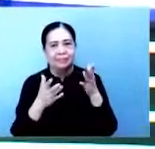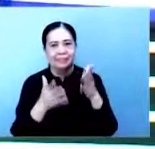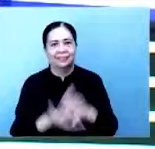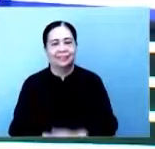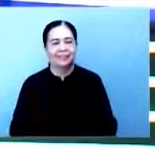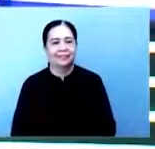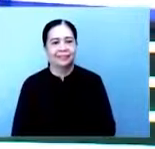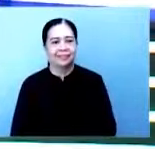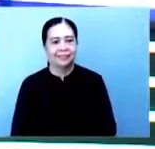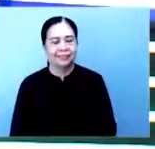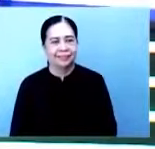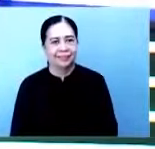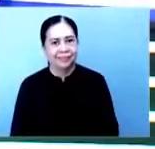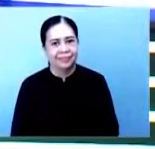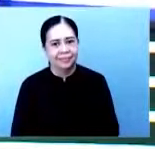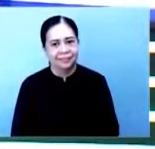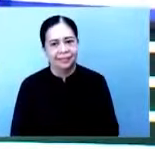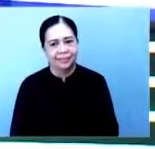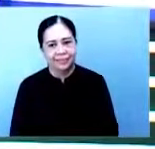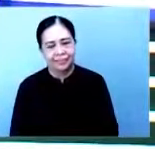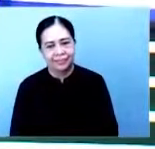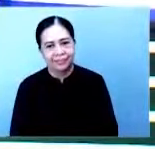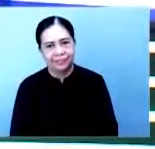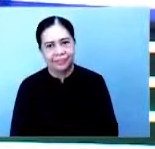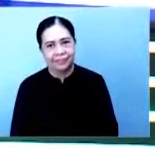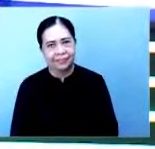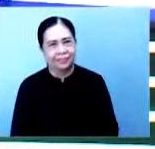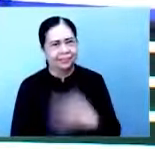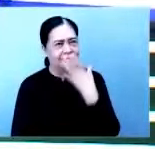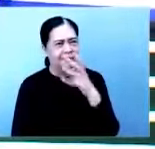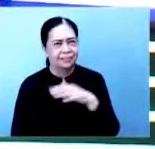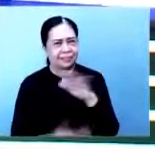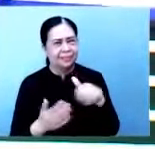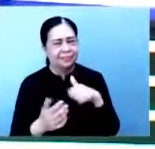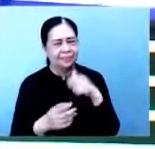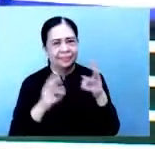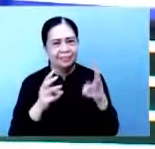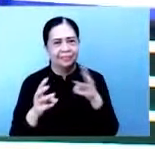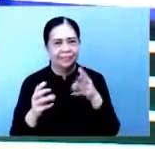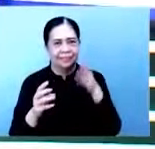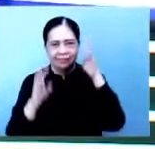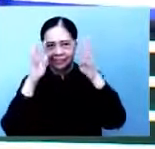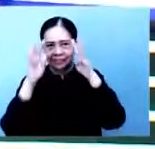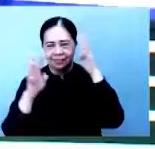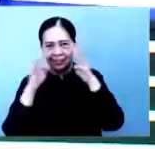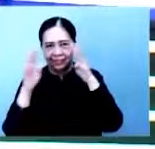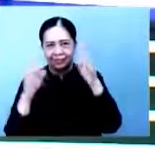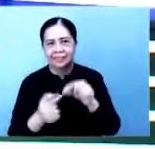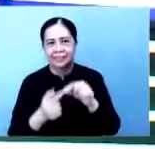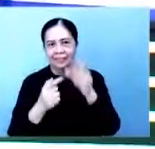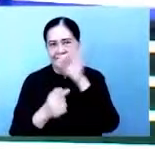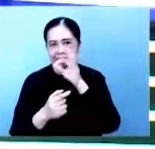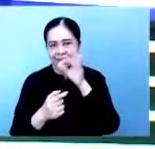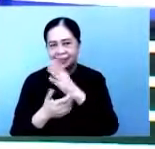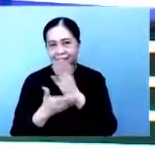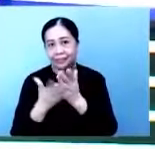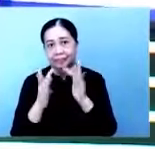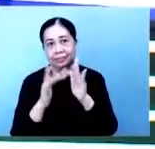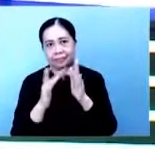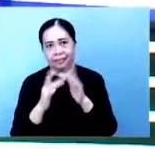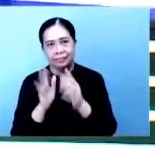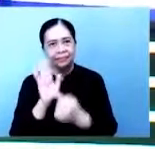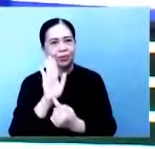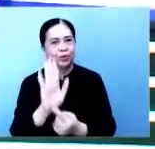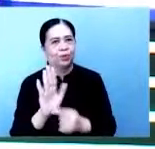Malamig. Pwede. Diba? Kasi ngayon tag-init, lalong lumilit ang pagiging maparanong nating mga Pinoy. Ang ilang netizen, ibinida ang